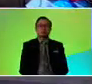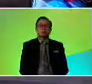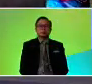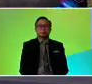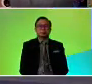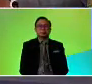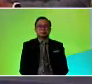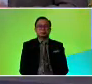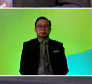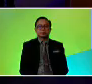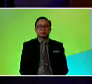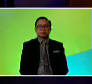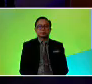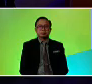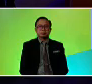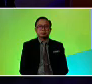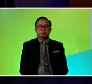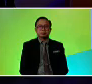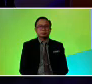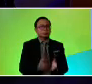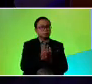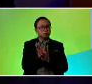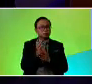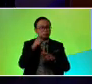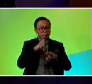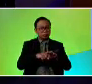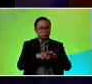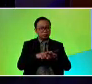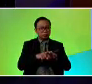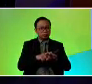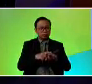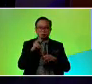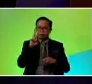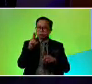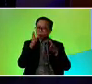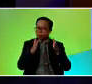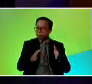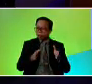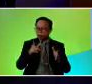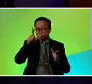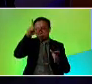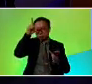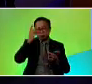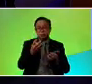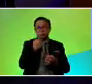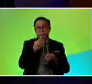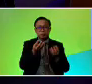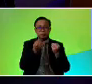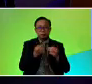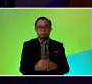bersinar Di situ oke itu teruskan kepada kita lagi dua orang jejaka nah oke